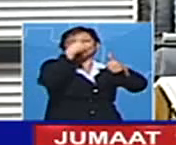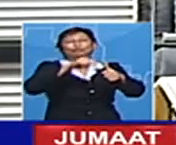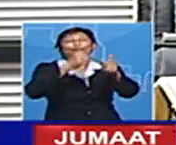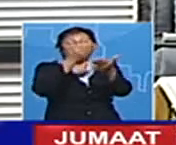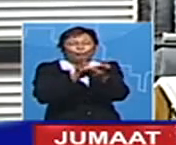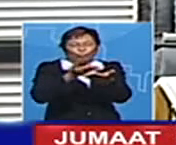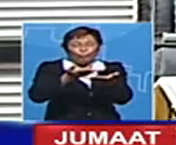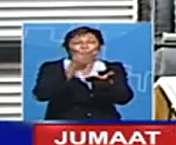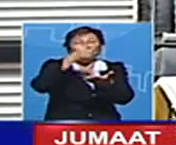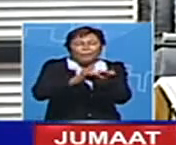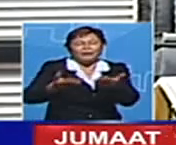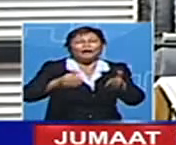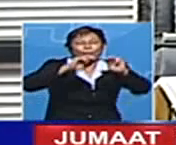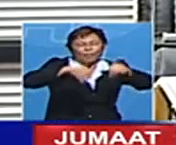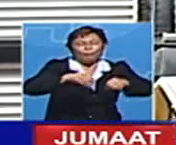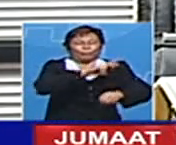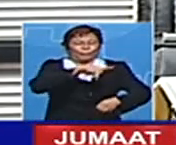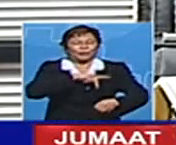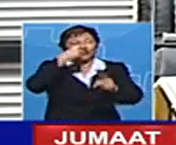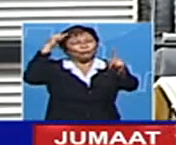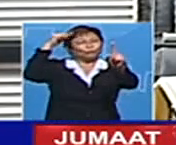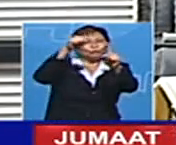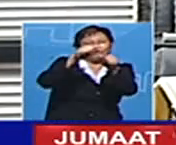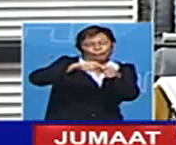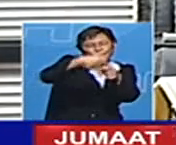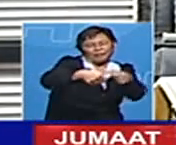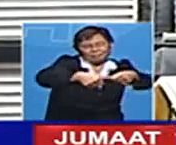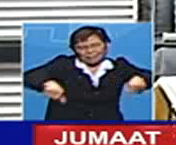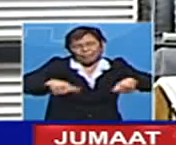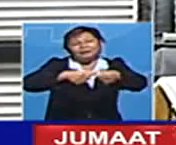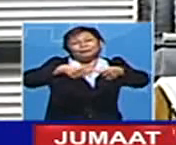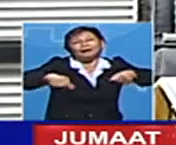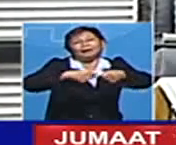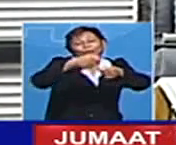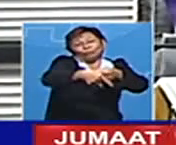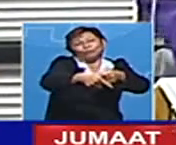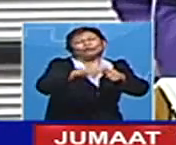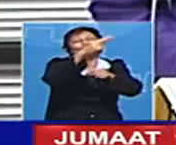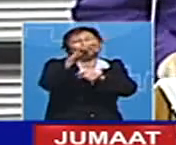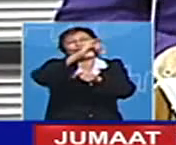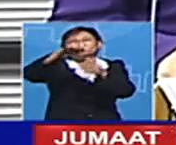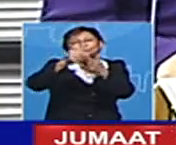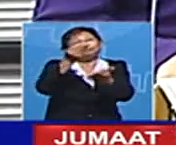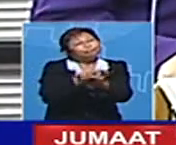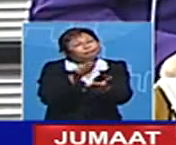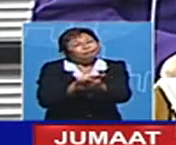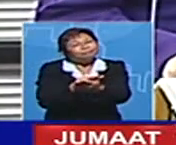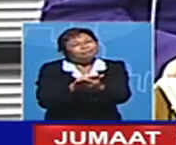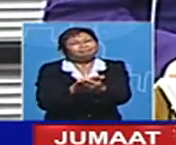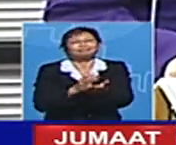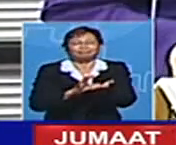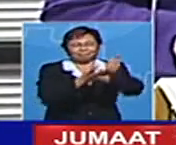mampu milik bagi tujuan bayaran depos untuk ini r00 juta